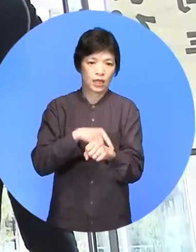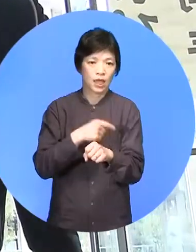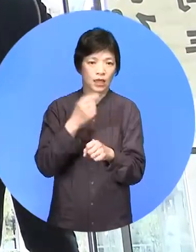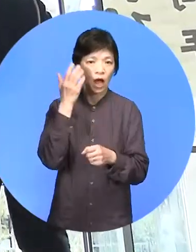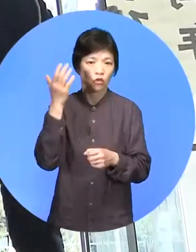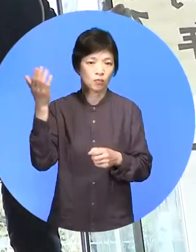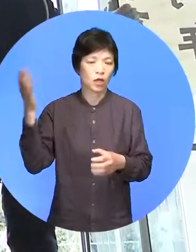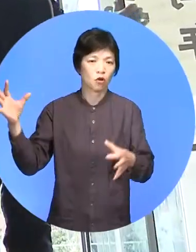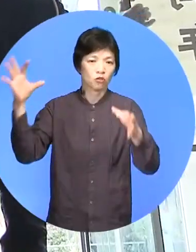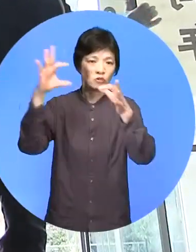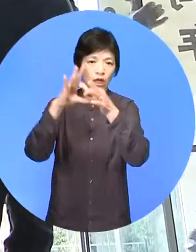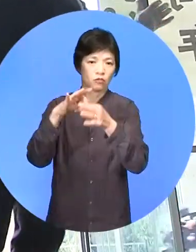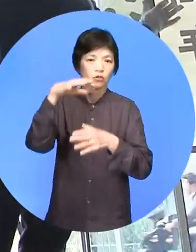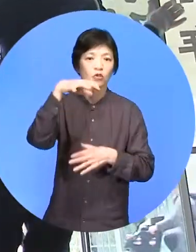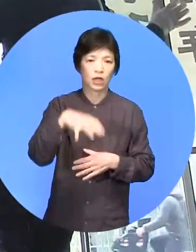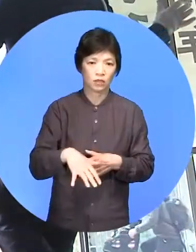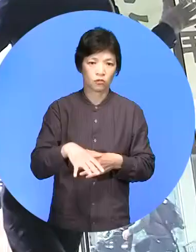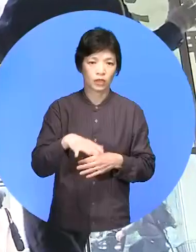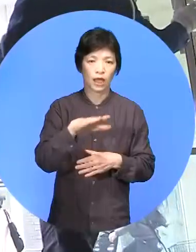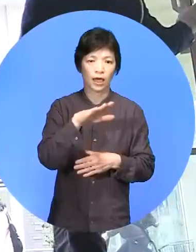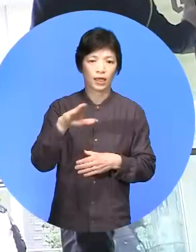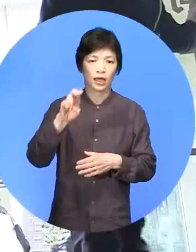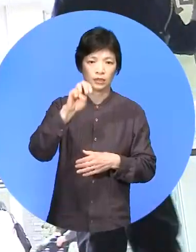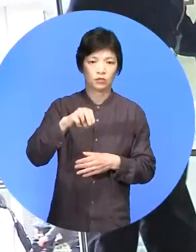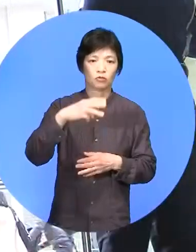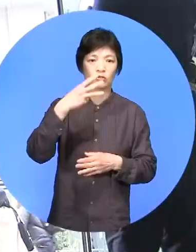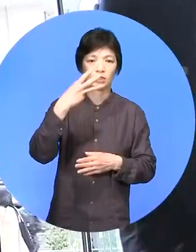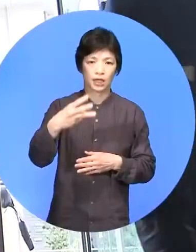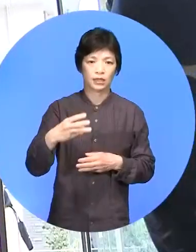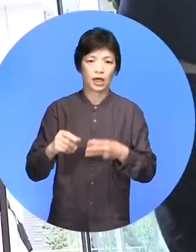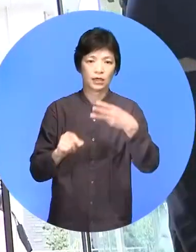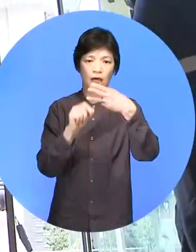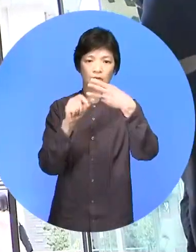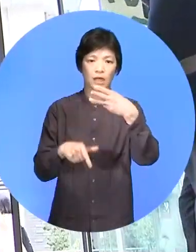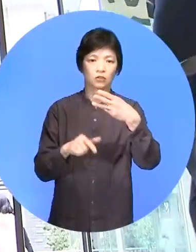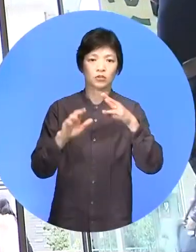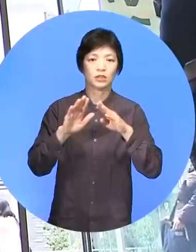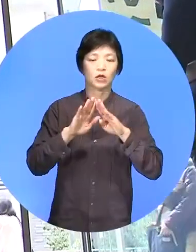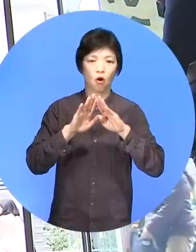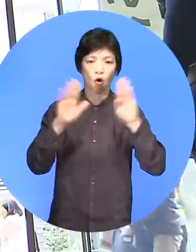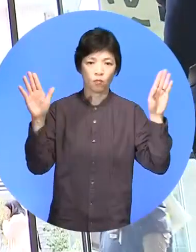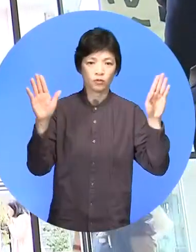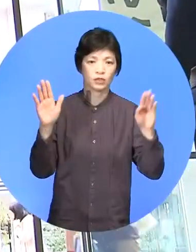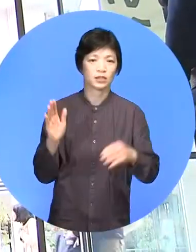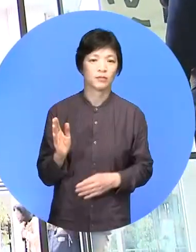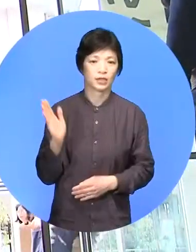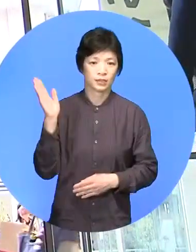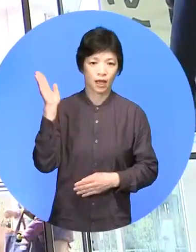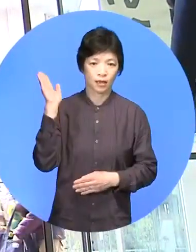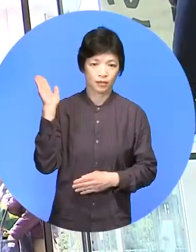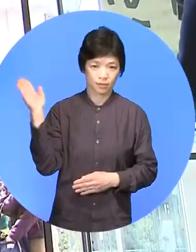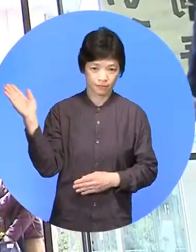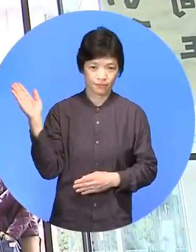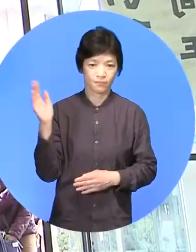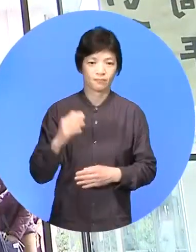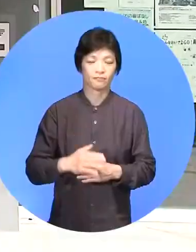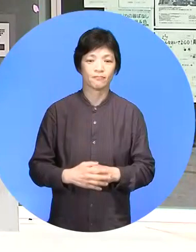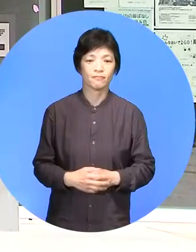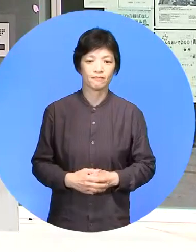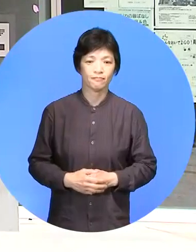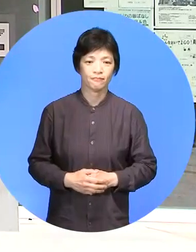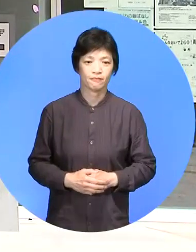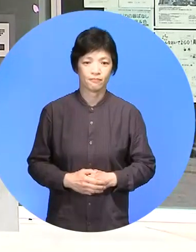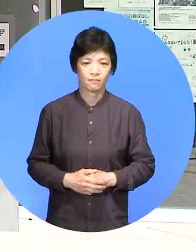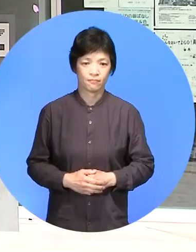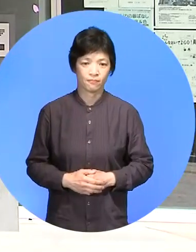として平成23年3月に子育て青少年拠点夢つながり未来館ゆいぴやがオープンし